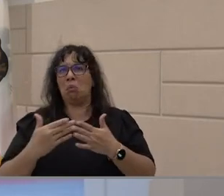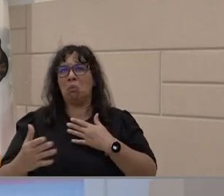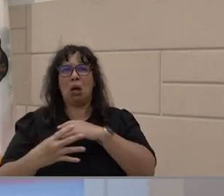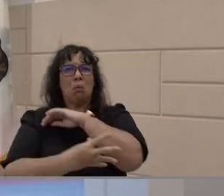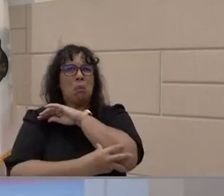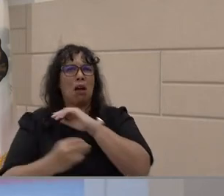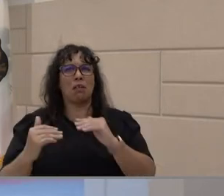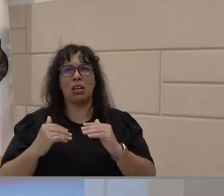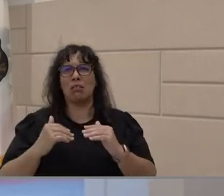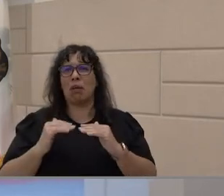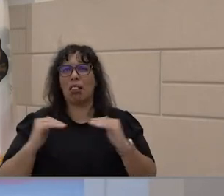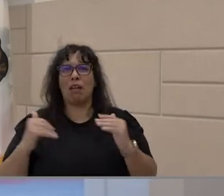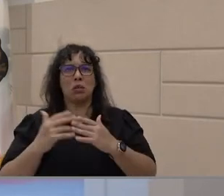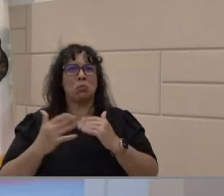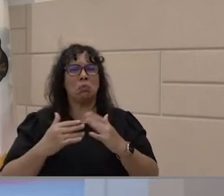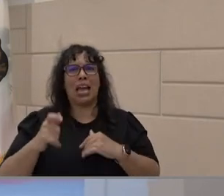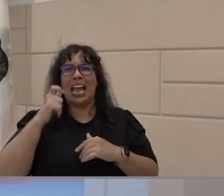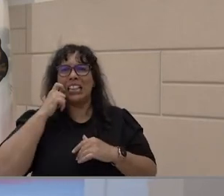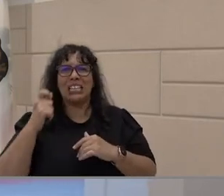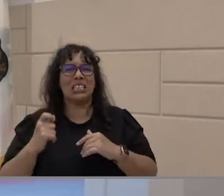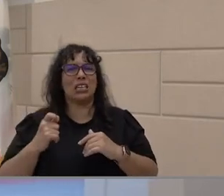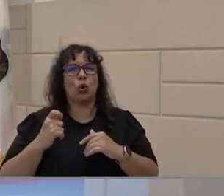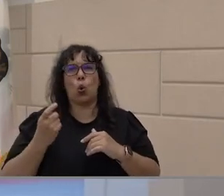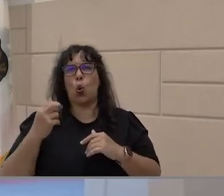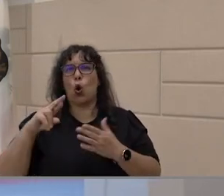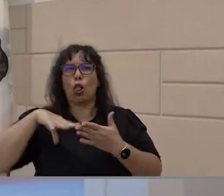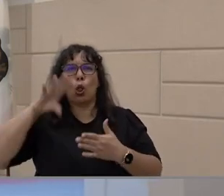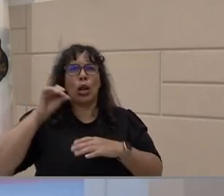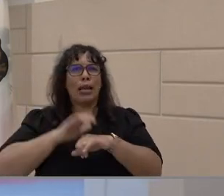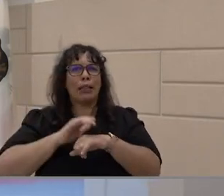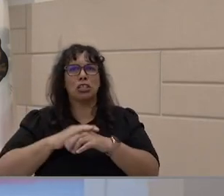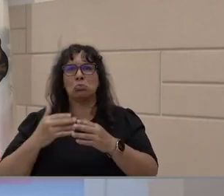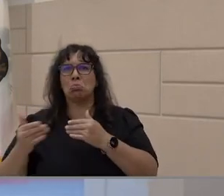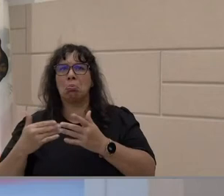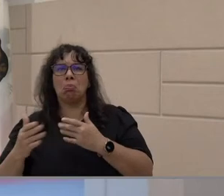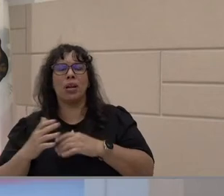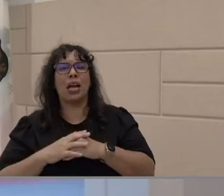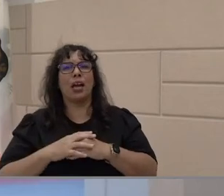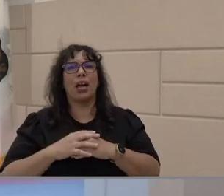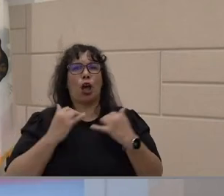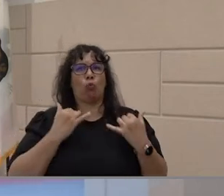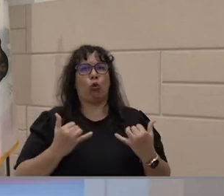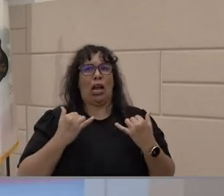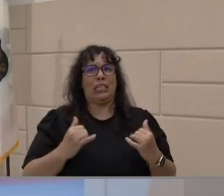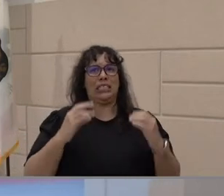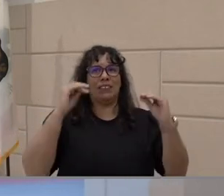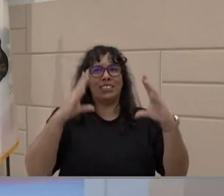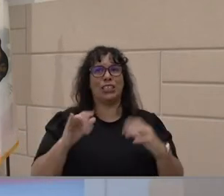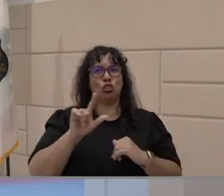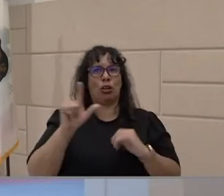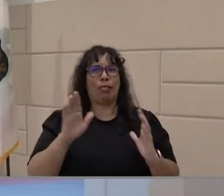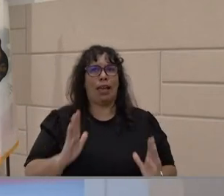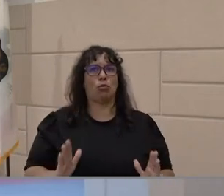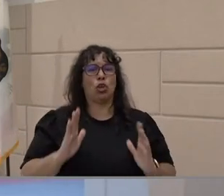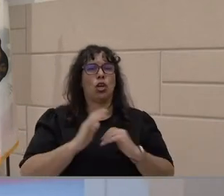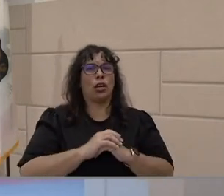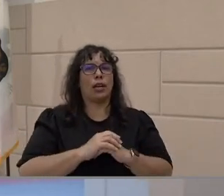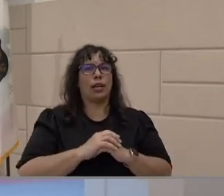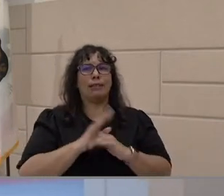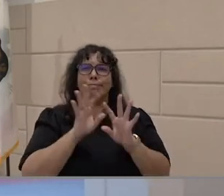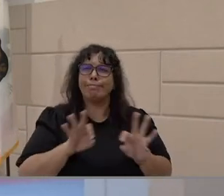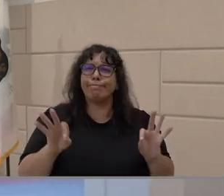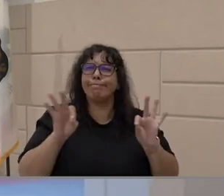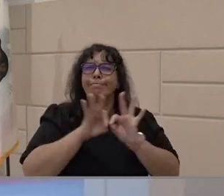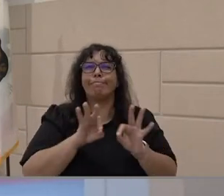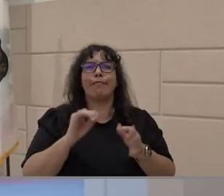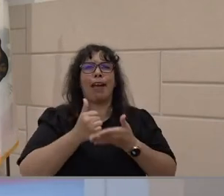អ្វីដែលជាជនជាតិឬក៏ចំនួនភាគរយនៃអ្នករៀនភាសាអង់គ្លេសដូច្នេះគ្រូ